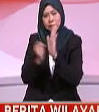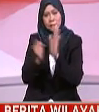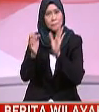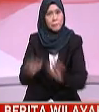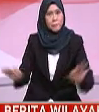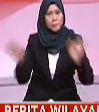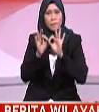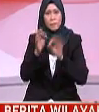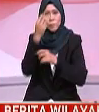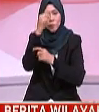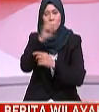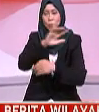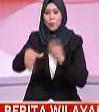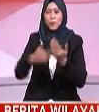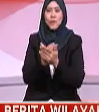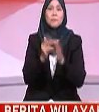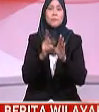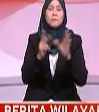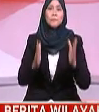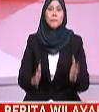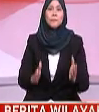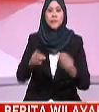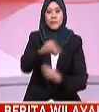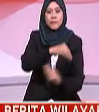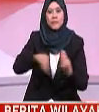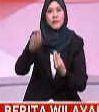utama untuk semua jemaah haji yang